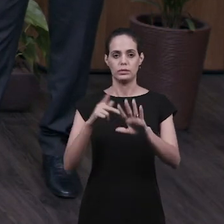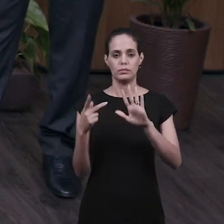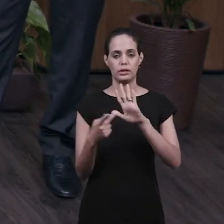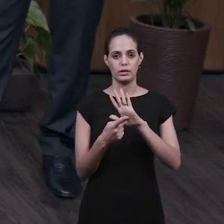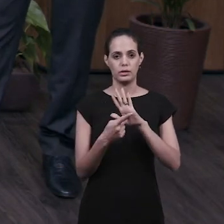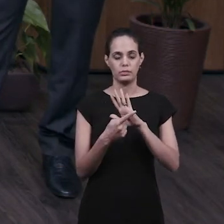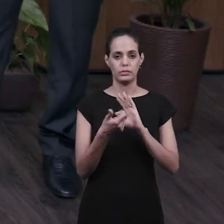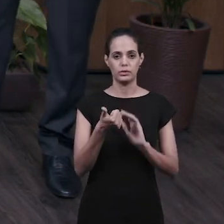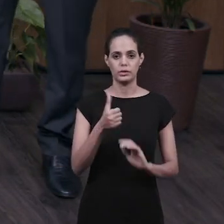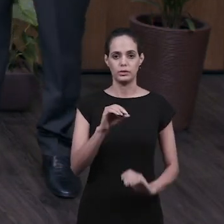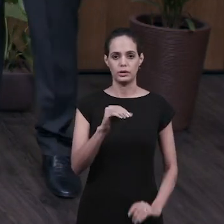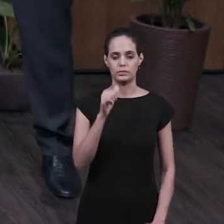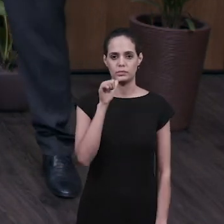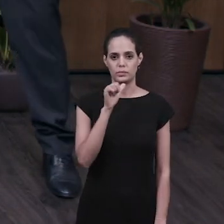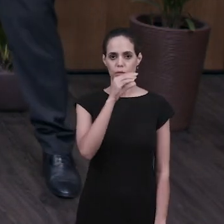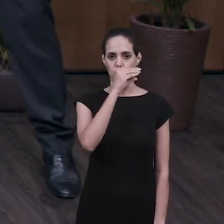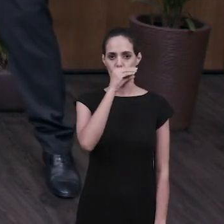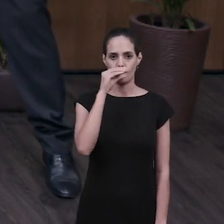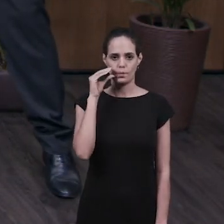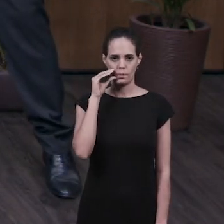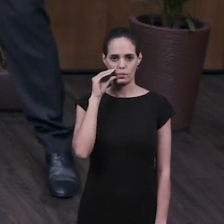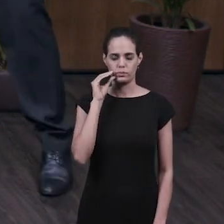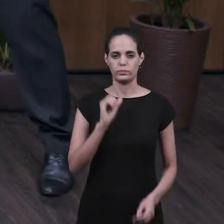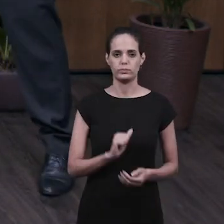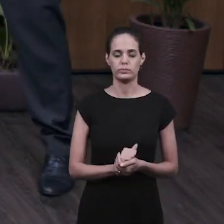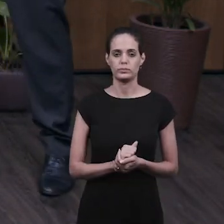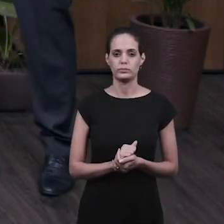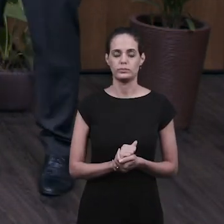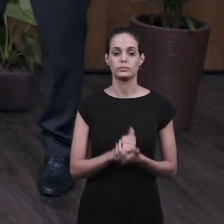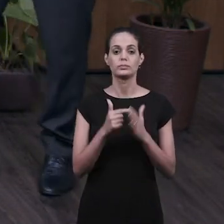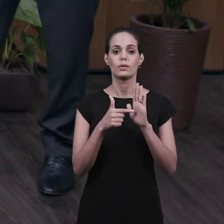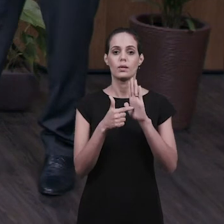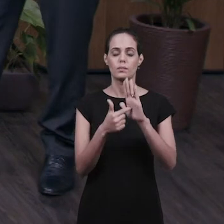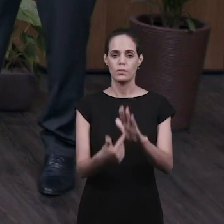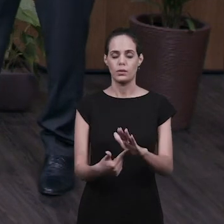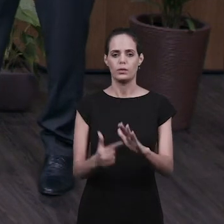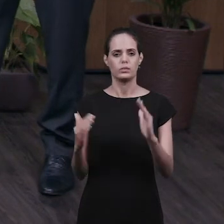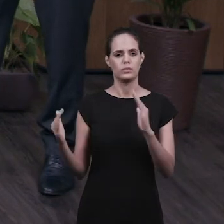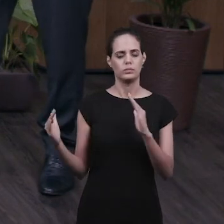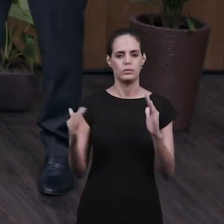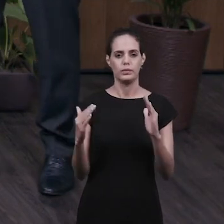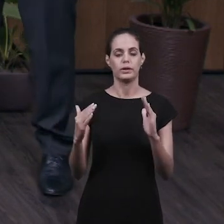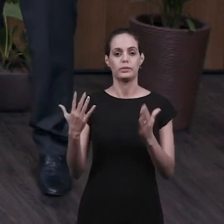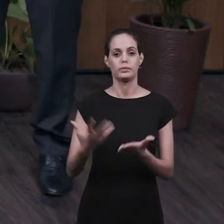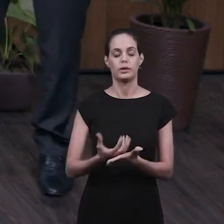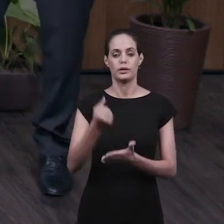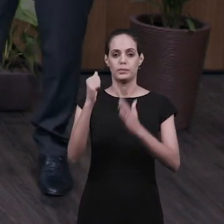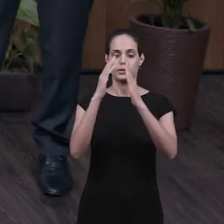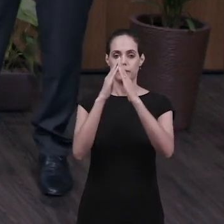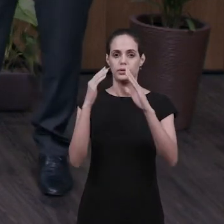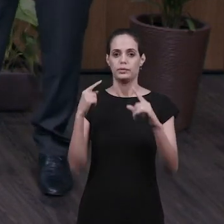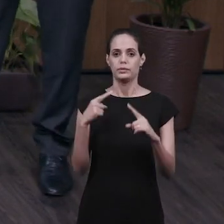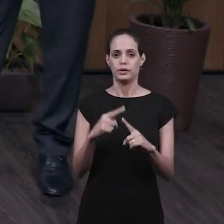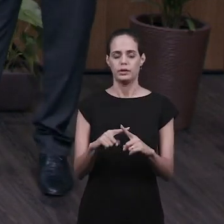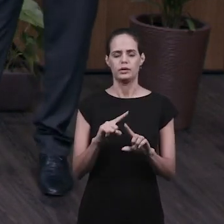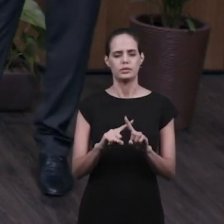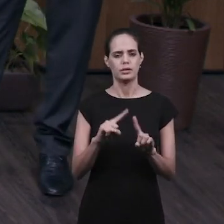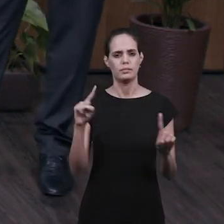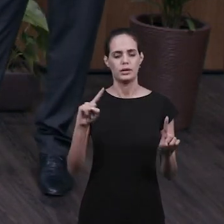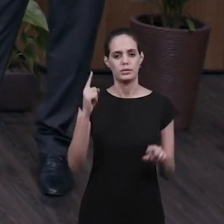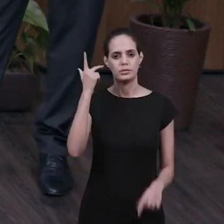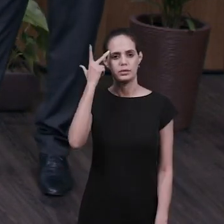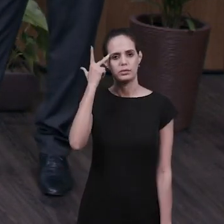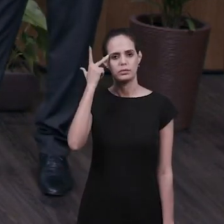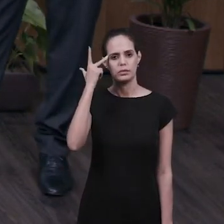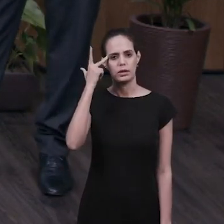Jésus contenue dans la parabole des 10 vierges, nous avons déjà parlé du moment, l'enlèvement de l'Église,